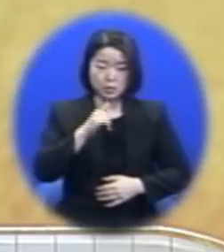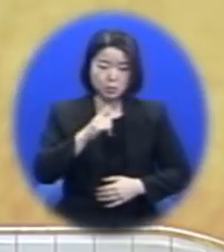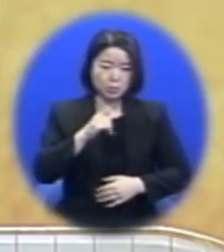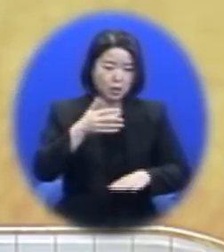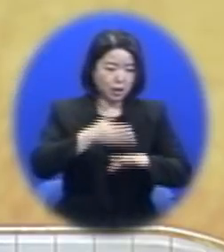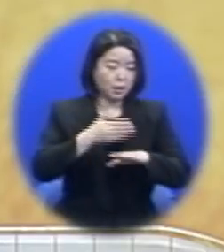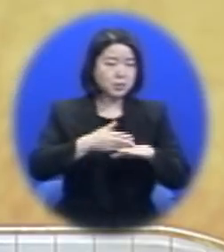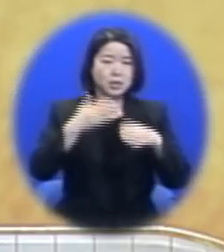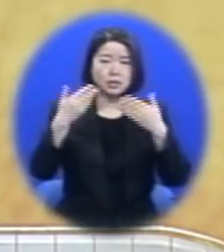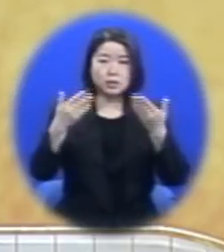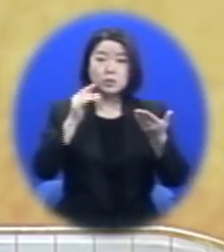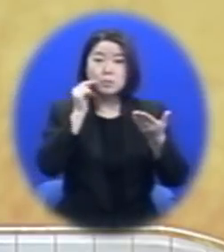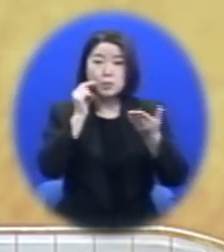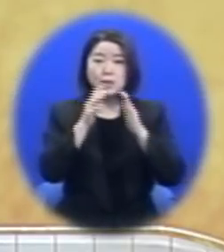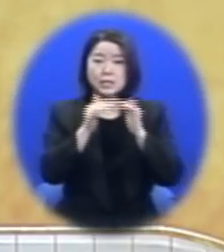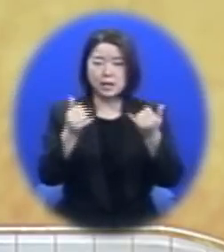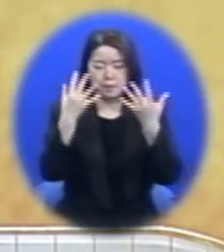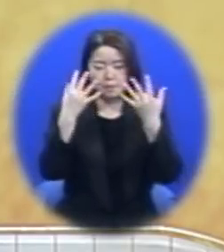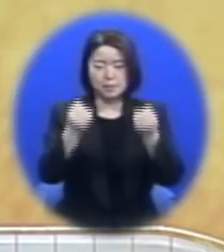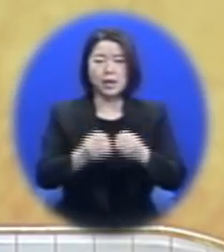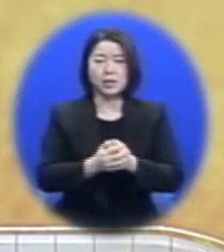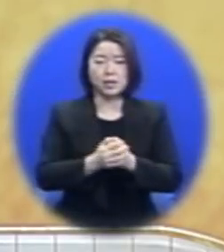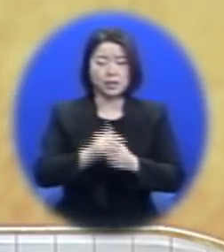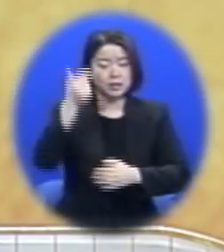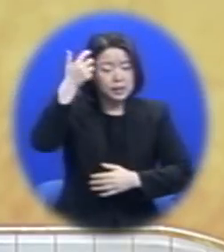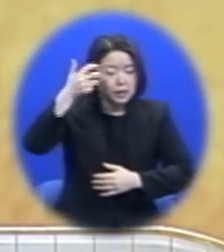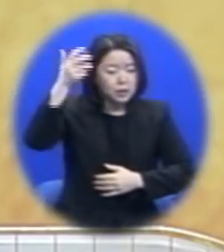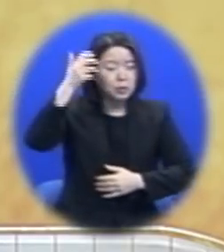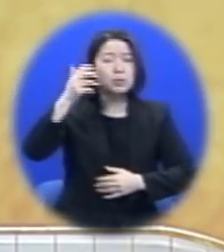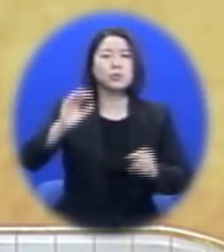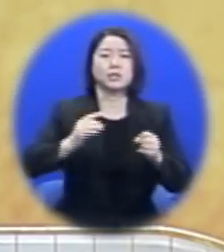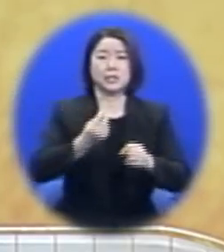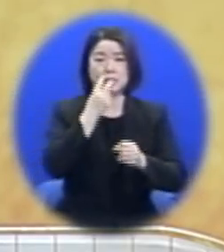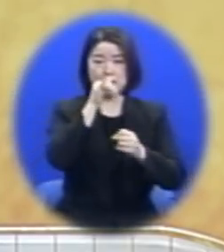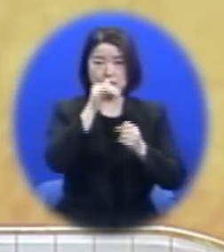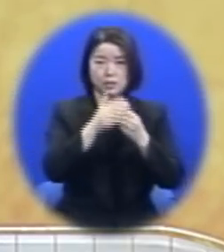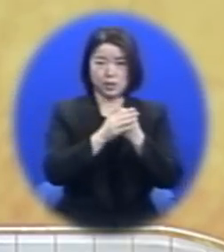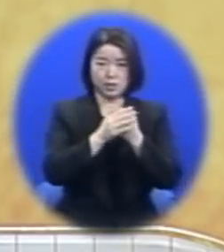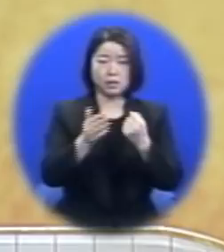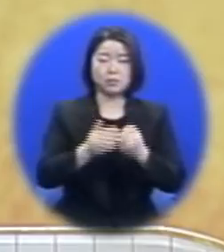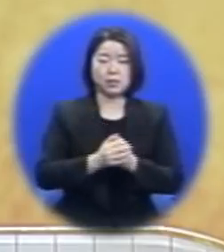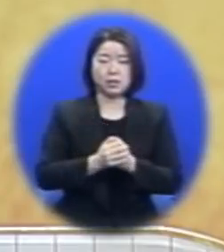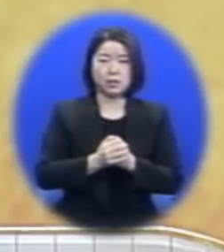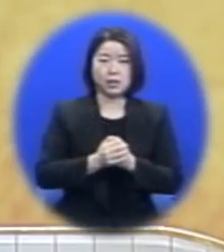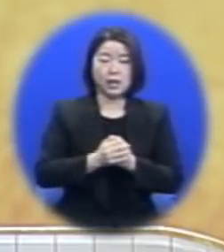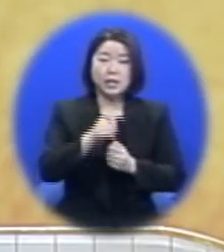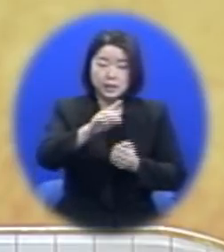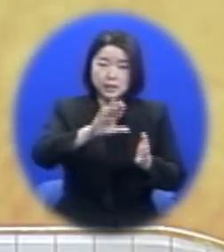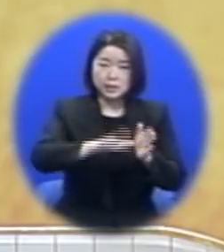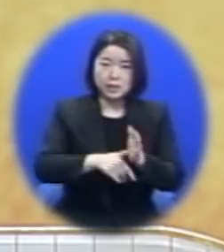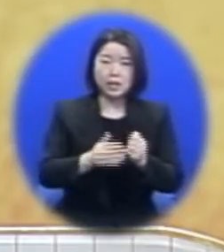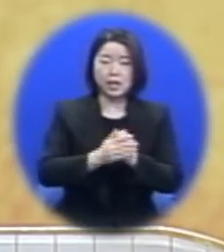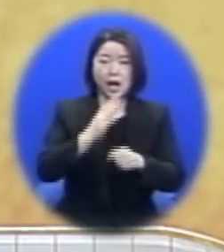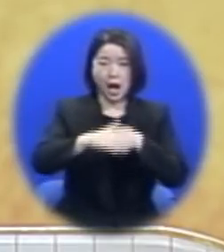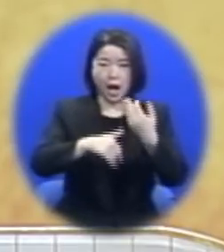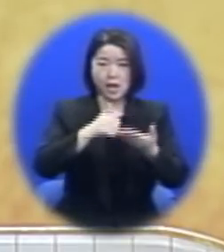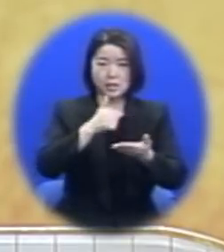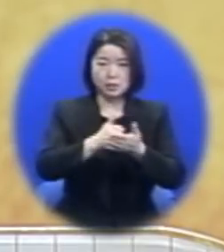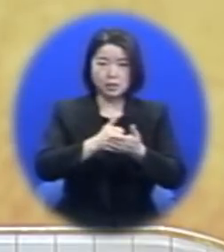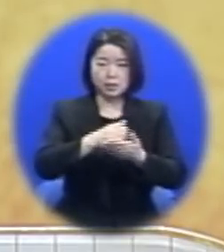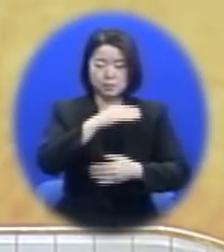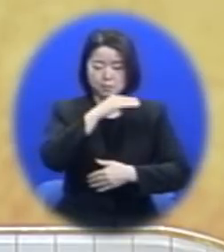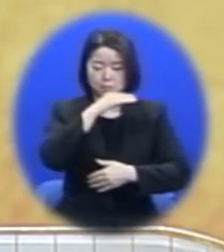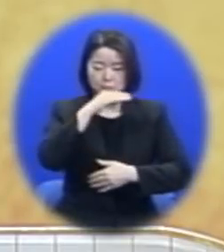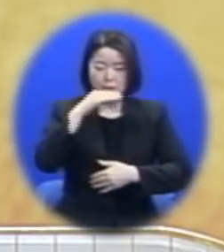없이 많습니다. 영혼이 살아야 하는 거죠. 영혼이 살아야 비로소 하나님께 제대로 감사를 드릴